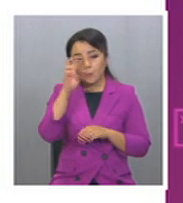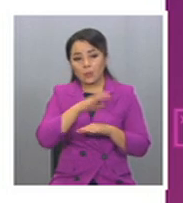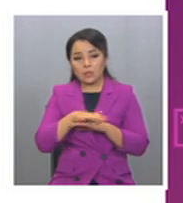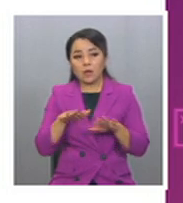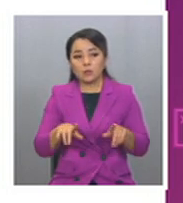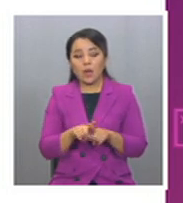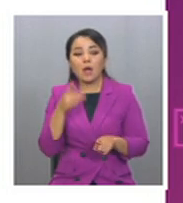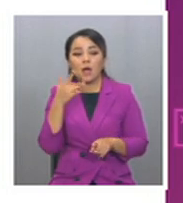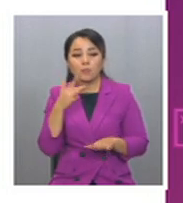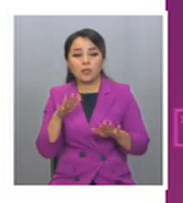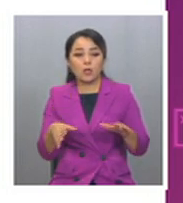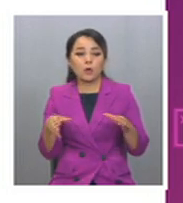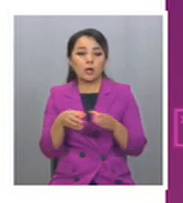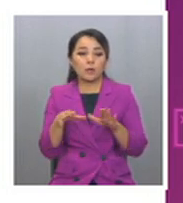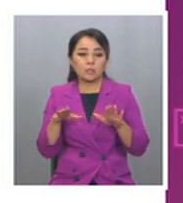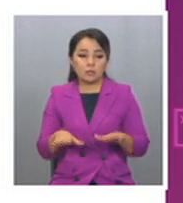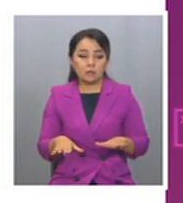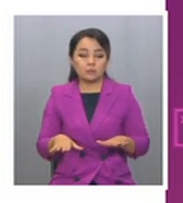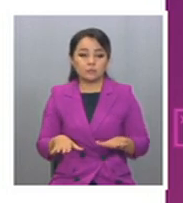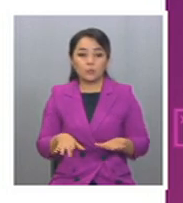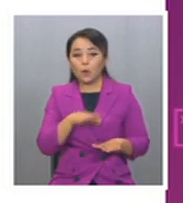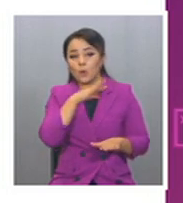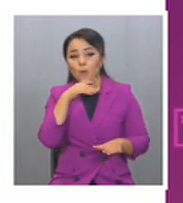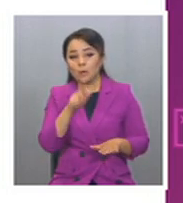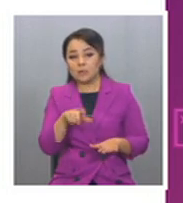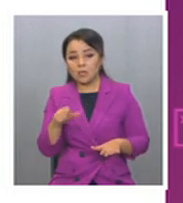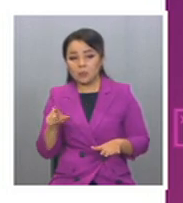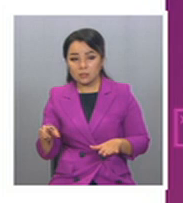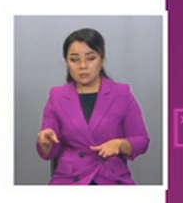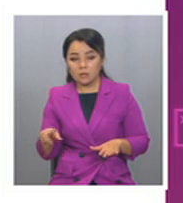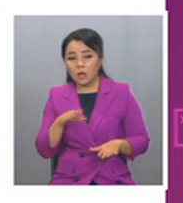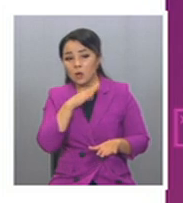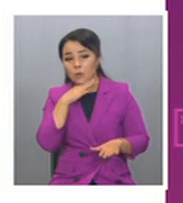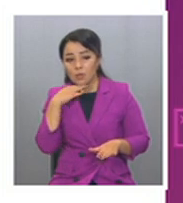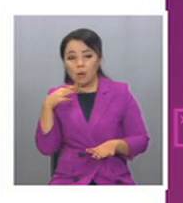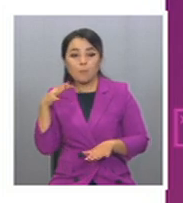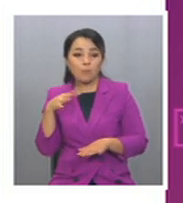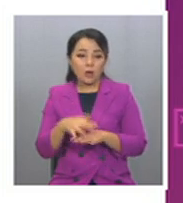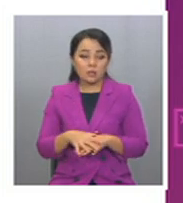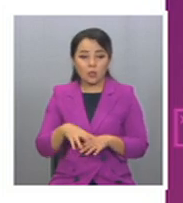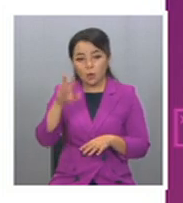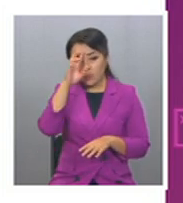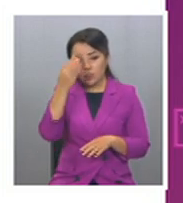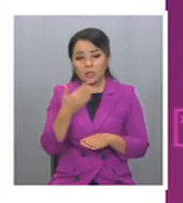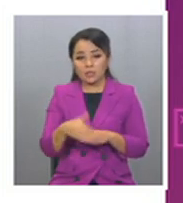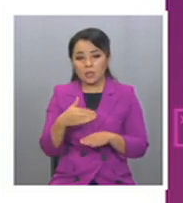Америка Құрама Штаттарында көптеген азаматтардың банктерден және үкіметтен несие алу